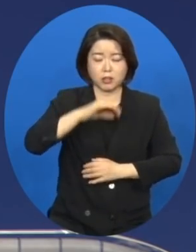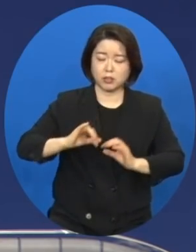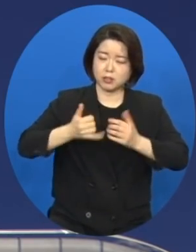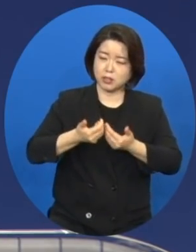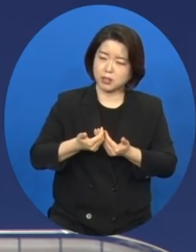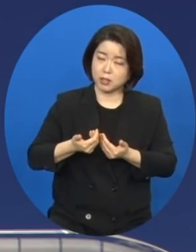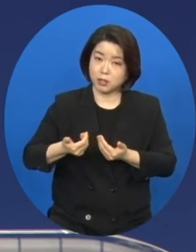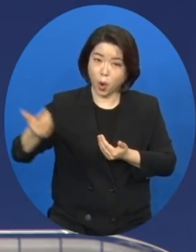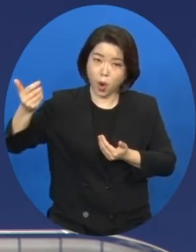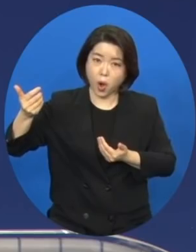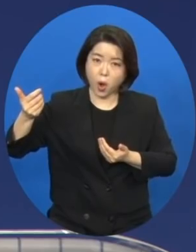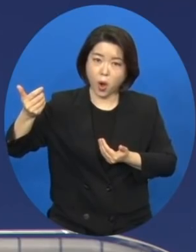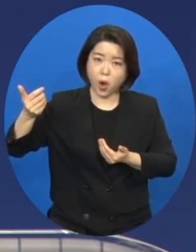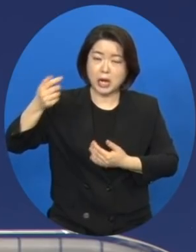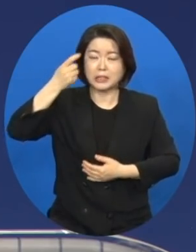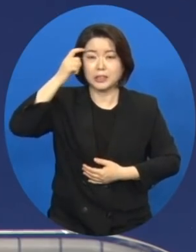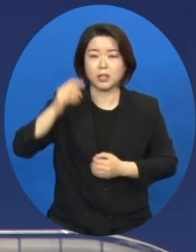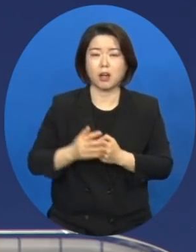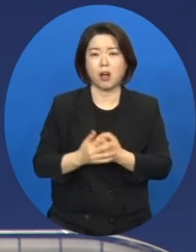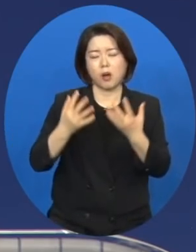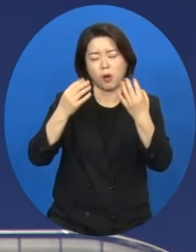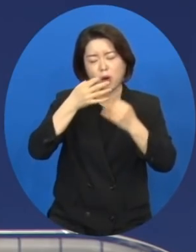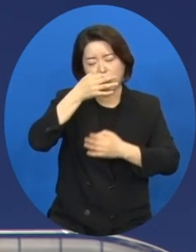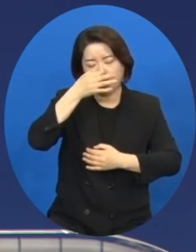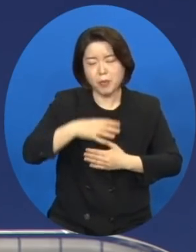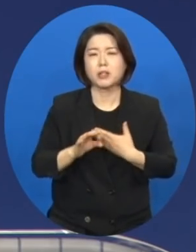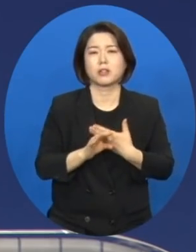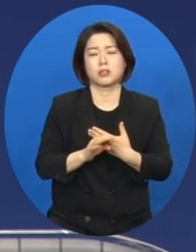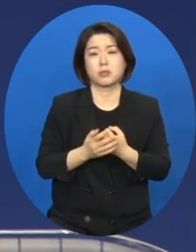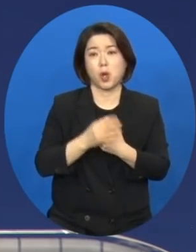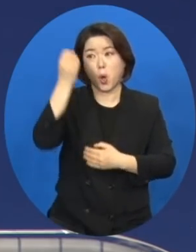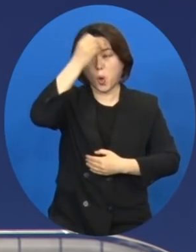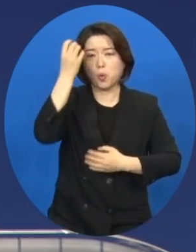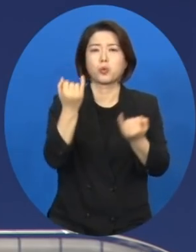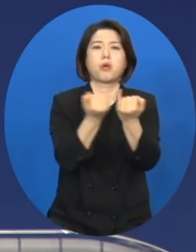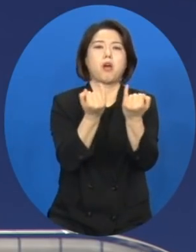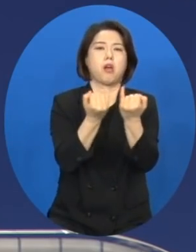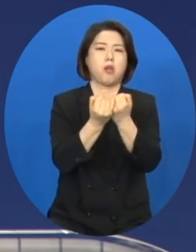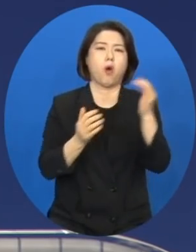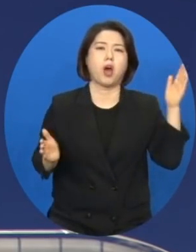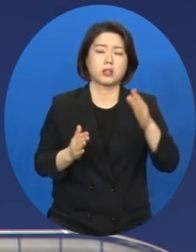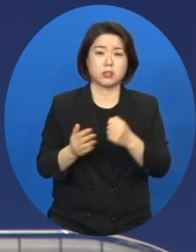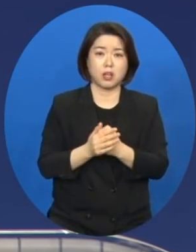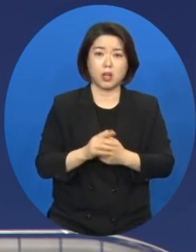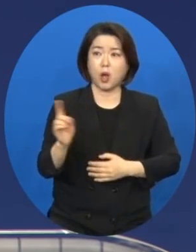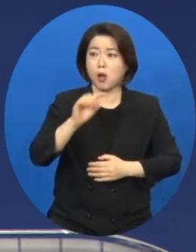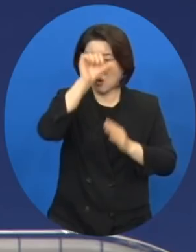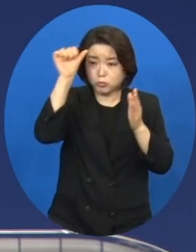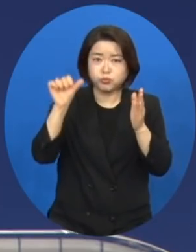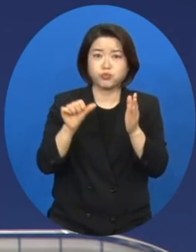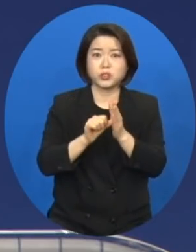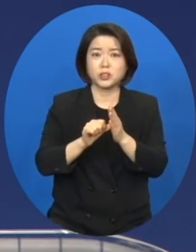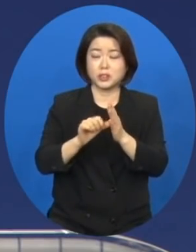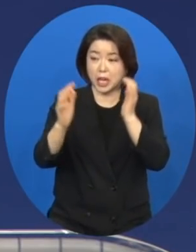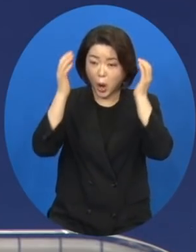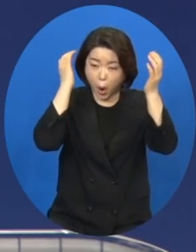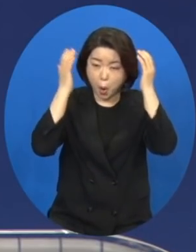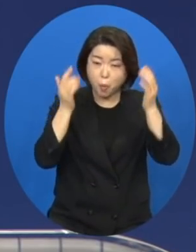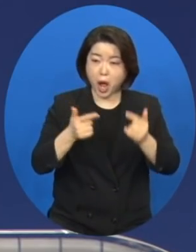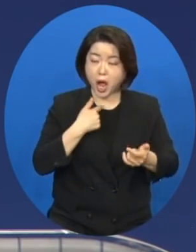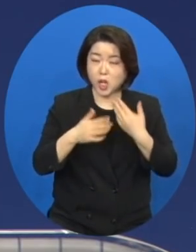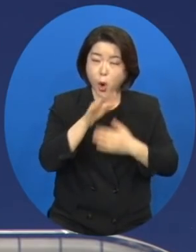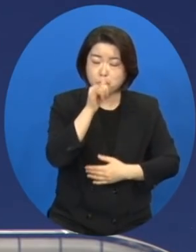떠날까? 얼마나 힘들었으면 이 고등학교 여학생이요. 무슨 인생에 환란을